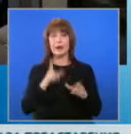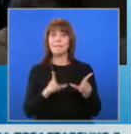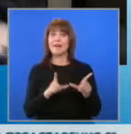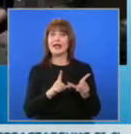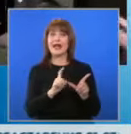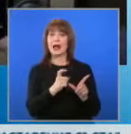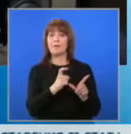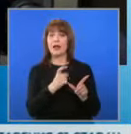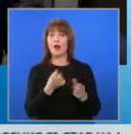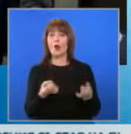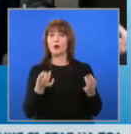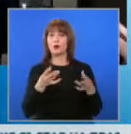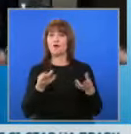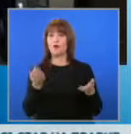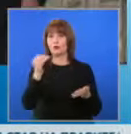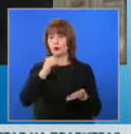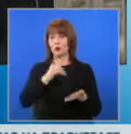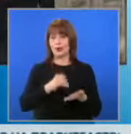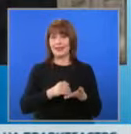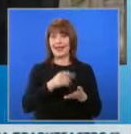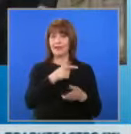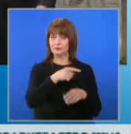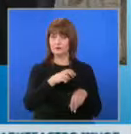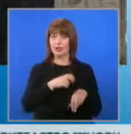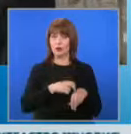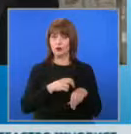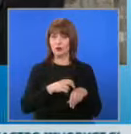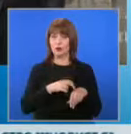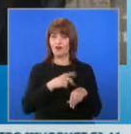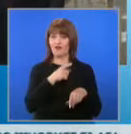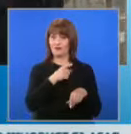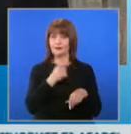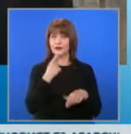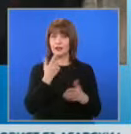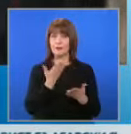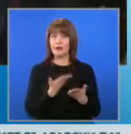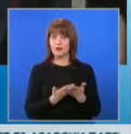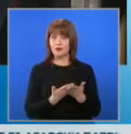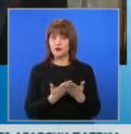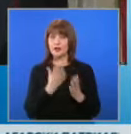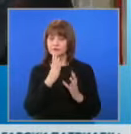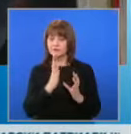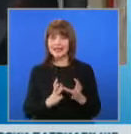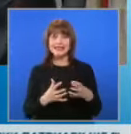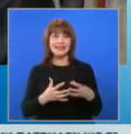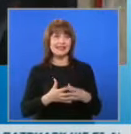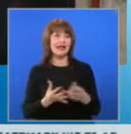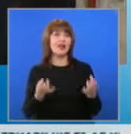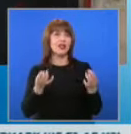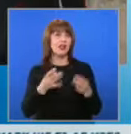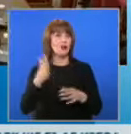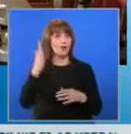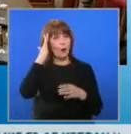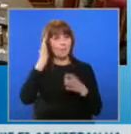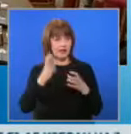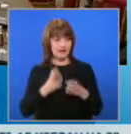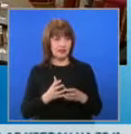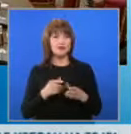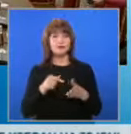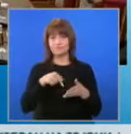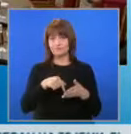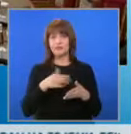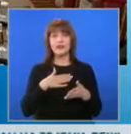Мария Габриел отново дойде тук на Дондуков 2 и предложи структура и състав на ново правителство. В